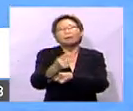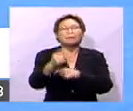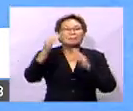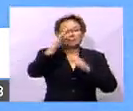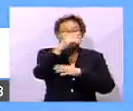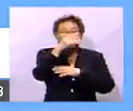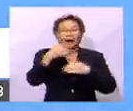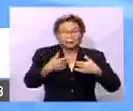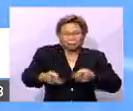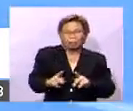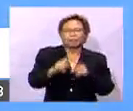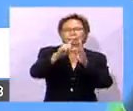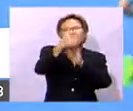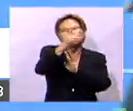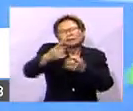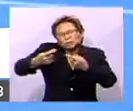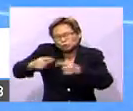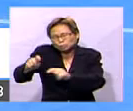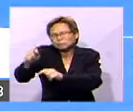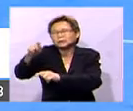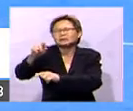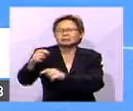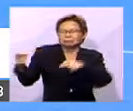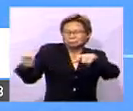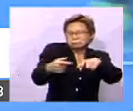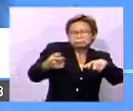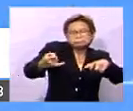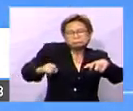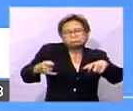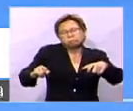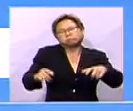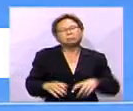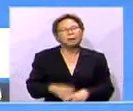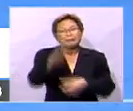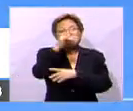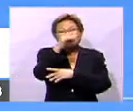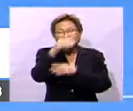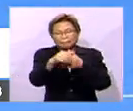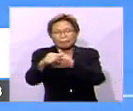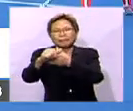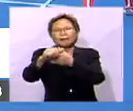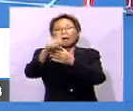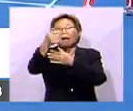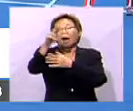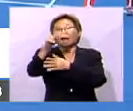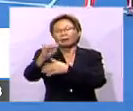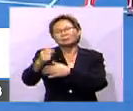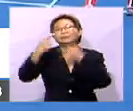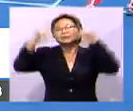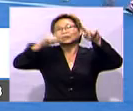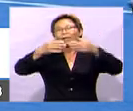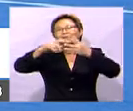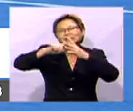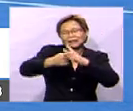minit ke-18 namun percubaan Nur Aslinda Said gagal menerjah jaring. Melaka yang dibimbing Muhammad Aras Khamis akhirnya berjaya